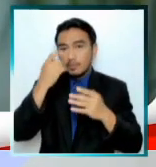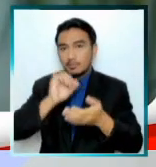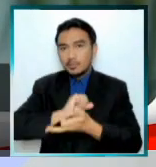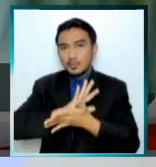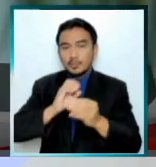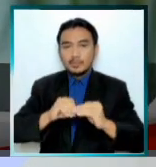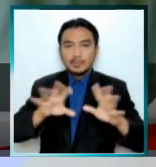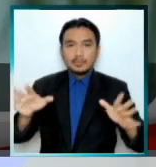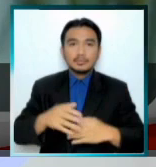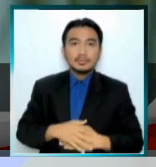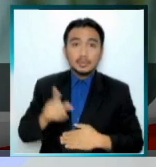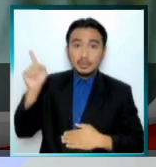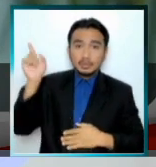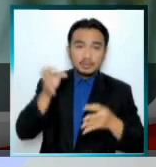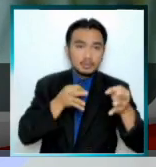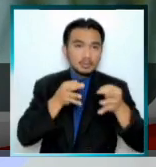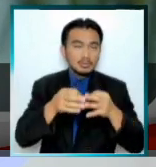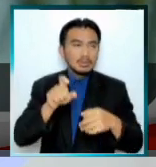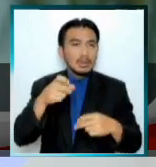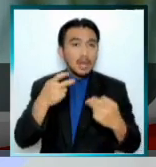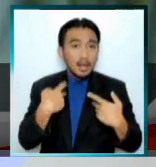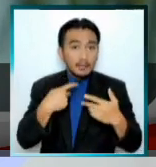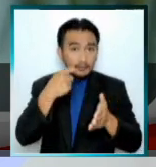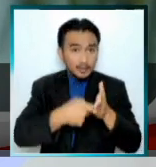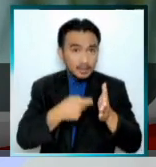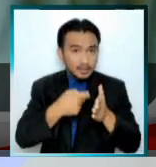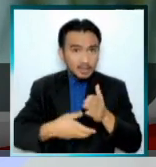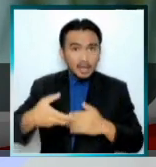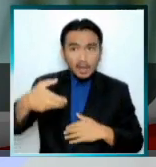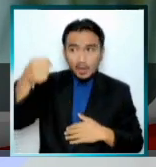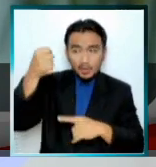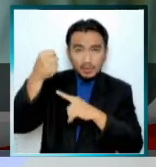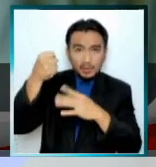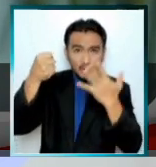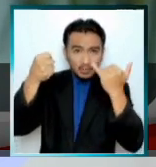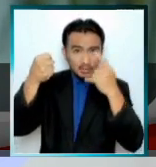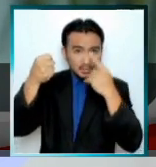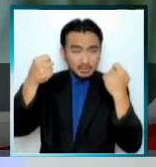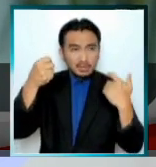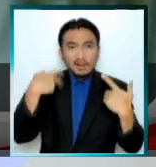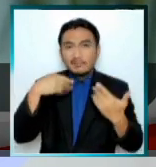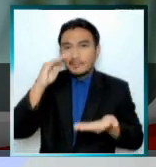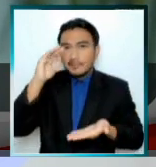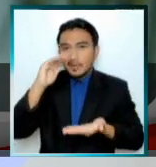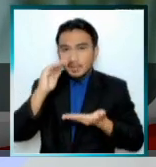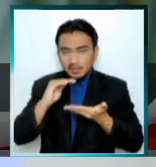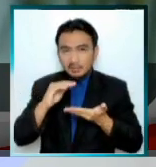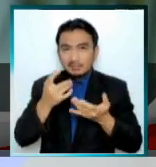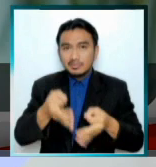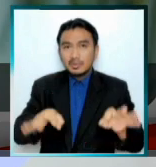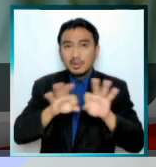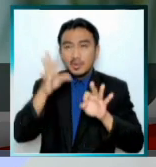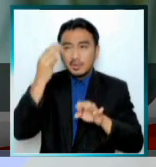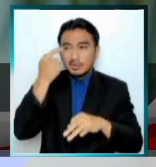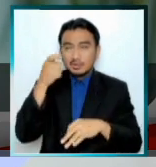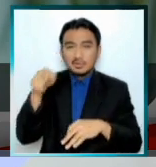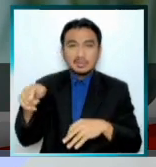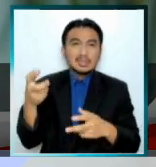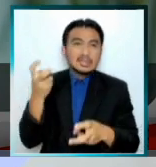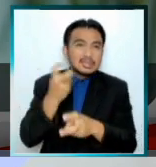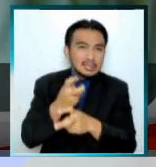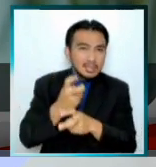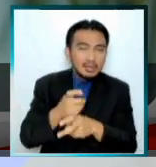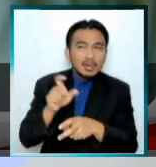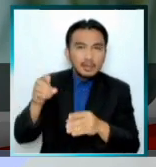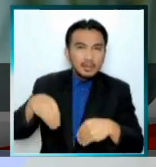eh, wag na bawasan natin ang pagkolekta ng buwis at para bigyan naman natin